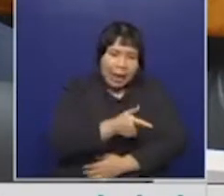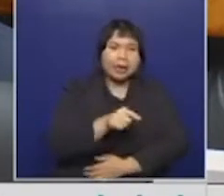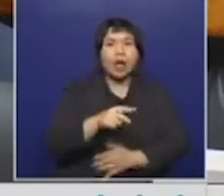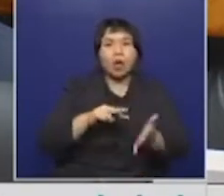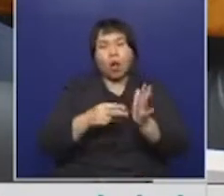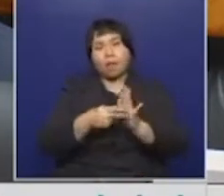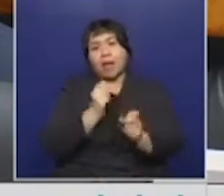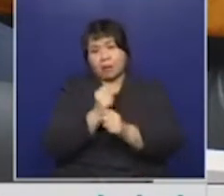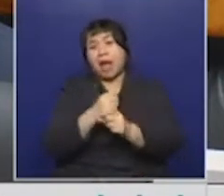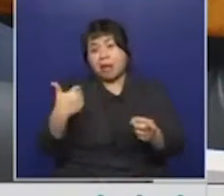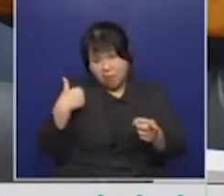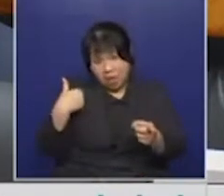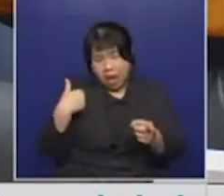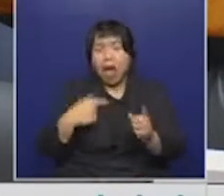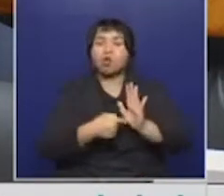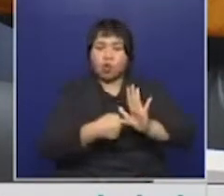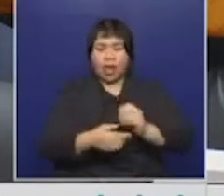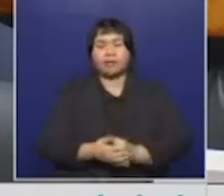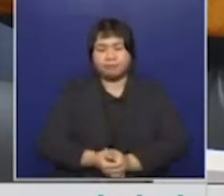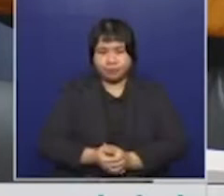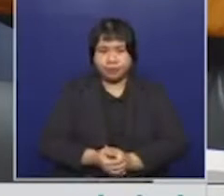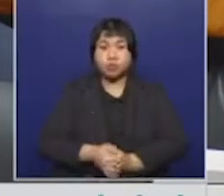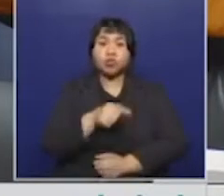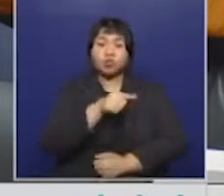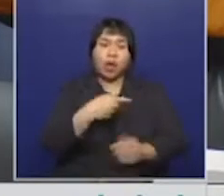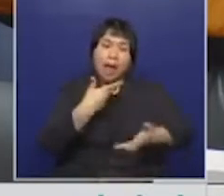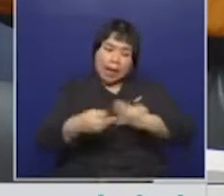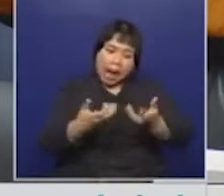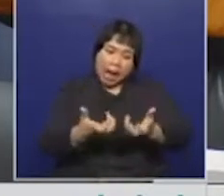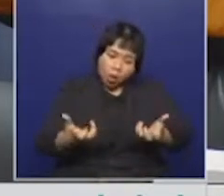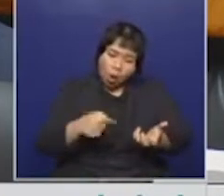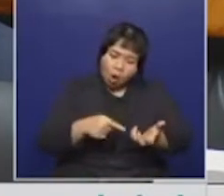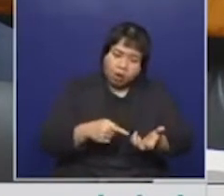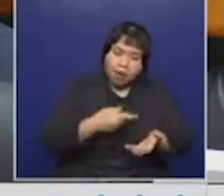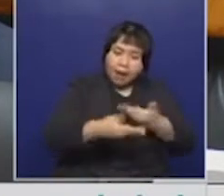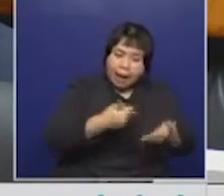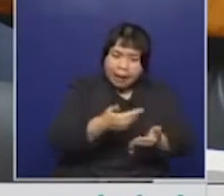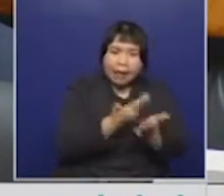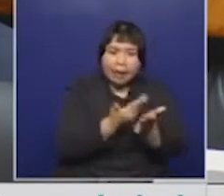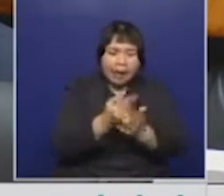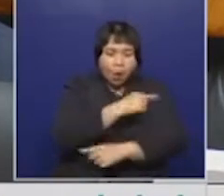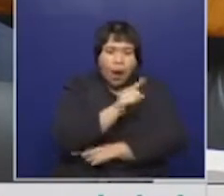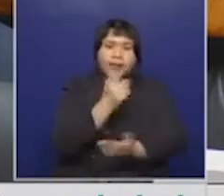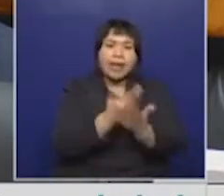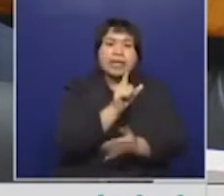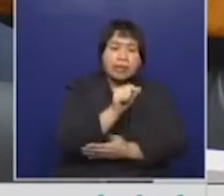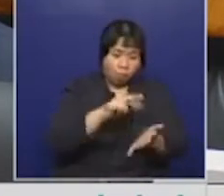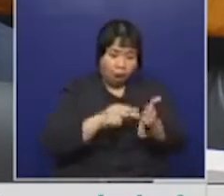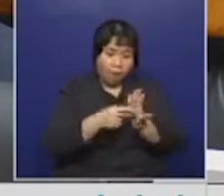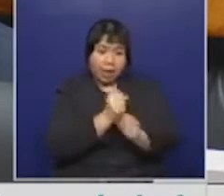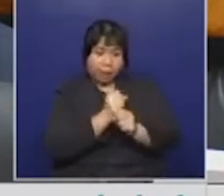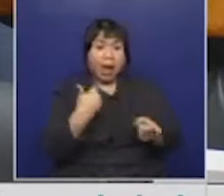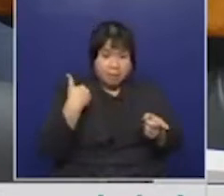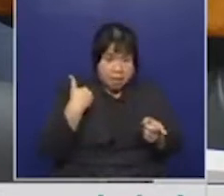ถือว่าคุณเป็นคนที่มีงานทำแล้วยกตัวอย่างเช่นคุณหาของขายระหว่างรองานใหม่ได้เงิน 20บาทต่อวันก็ถือว่ามีงานทำ